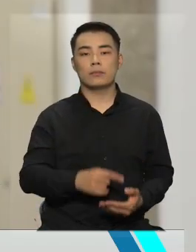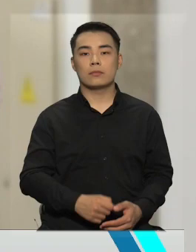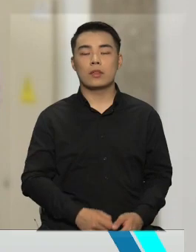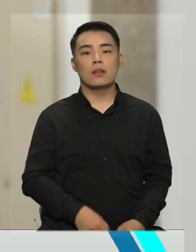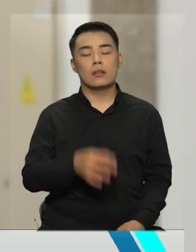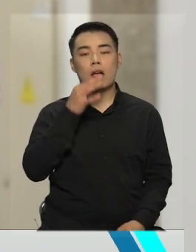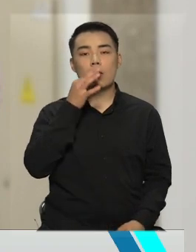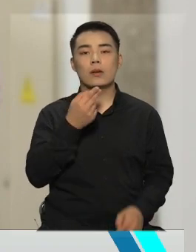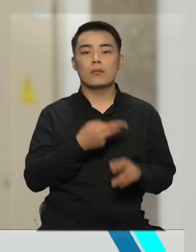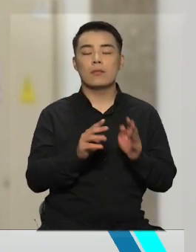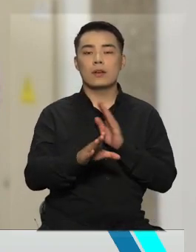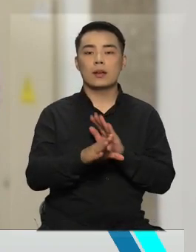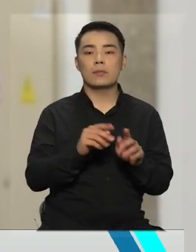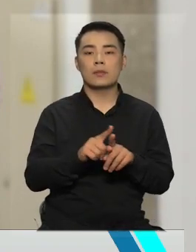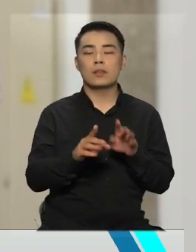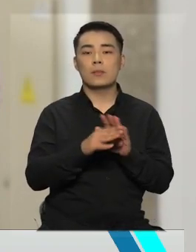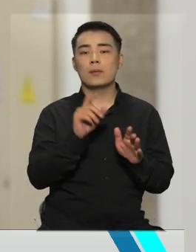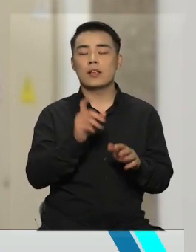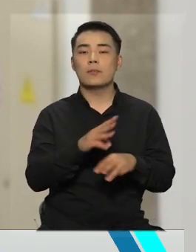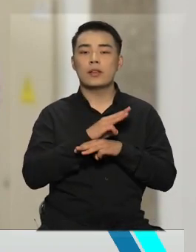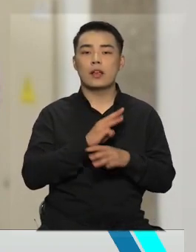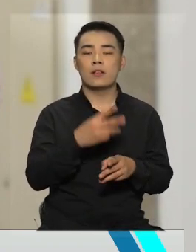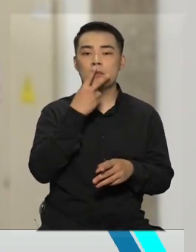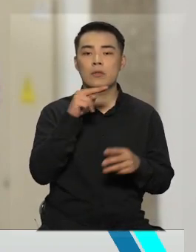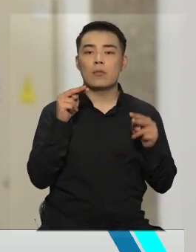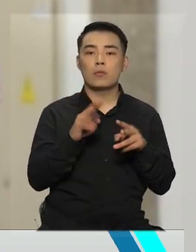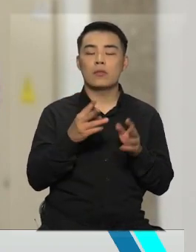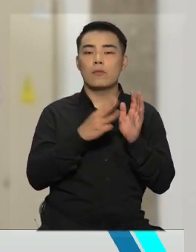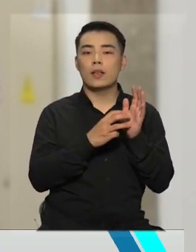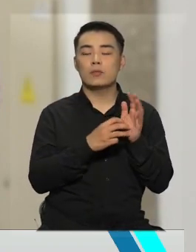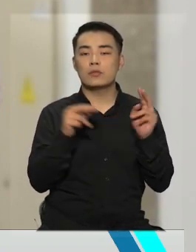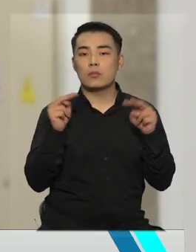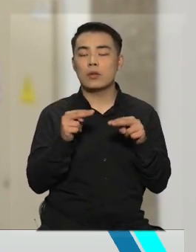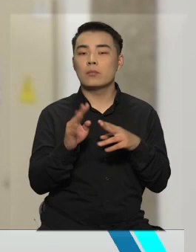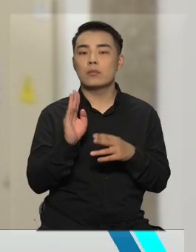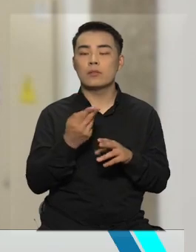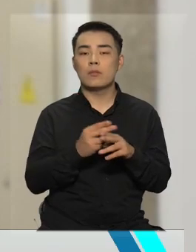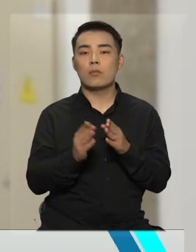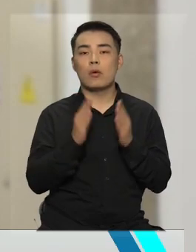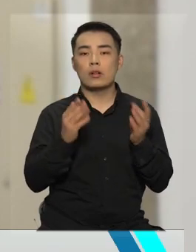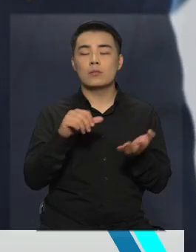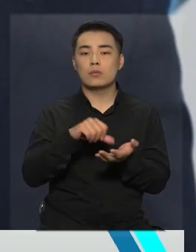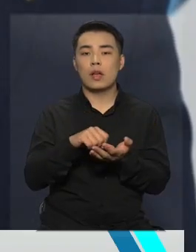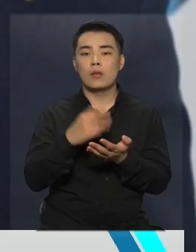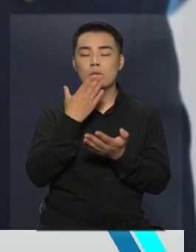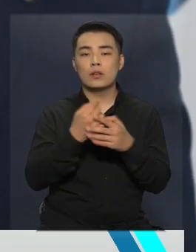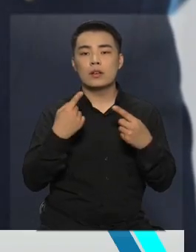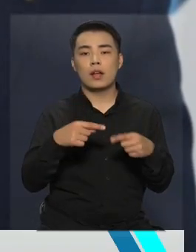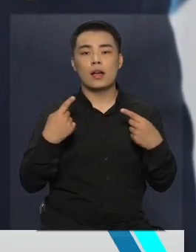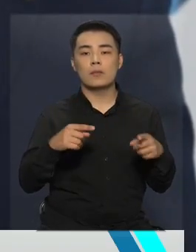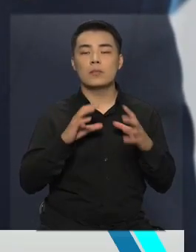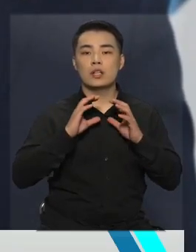напомню Что за выборами депутатов мажились и маслихата страны будут следить почти 800 наблюдателей и большая часть представлена различными